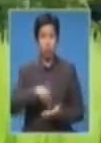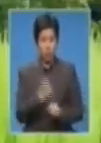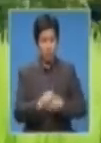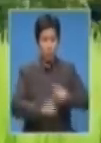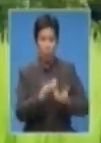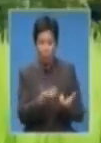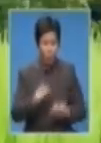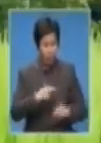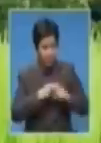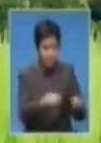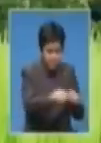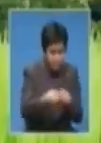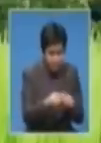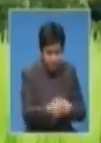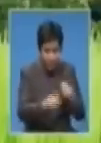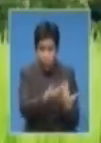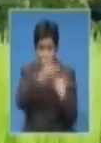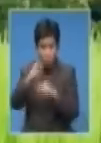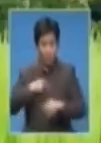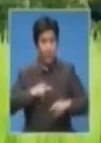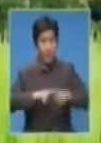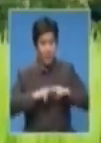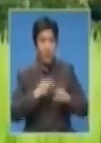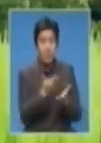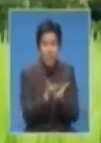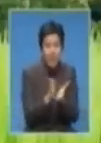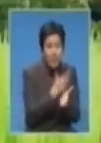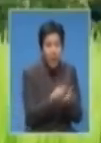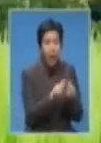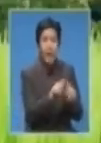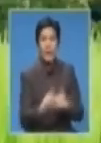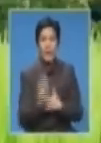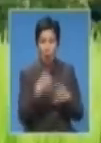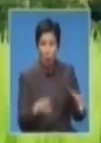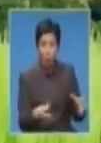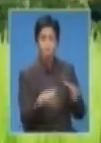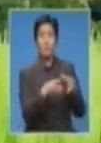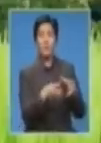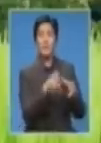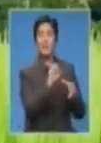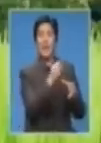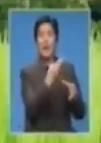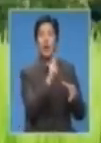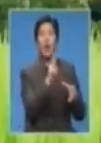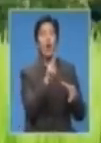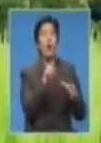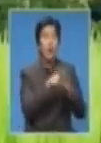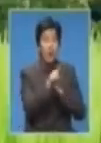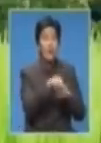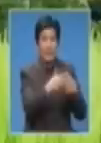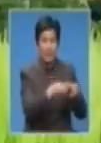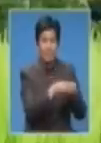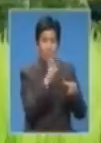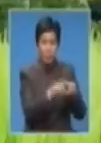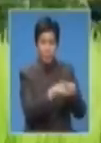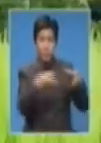แลกเปลี่ยนกันเองขายกันเองแบ่งปันกันบ้างนะแล้วก็สร้างแข็งรวมกลุ่มจากสากลกลายเป็นธุรกิจ SME ก็ได้เป็นบ